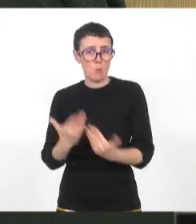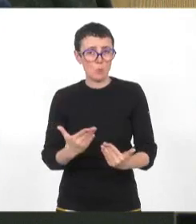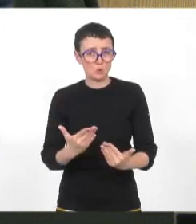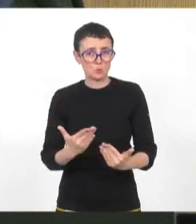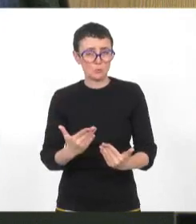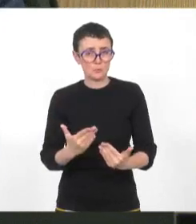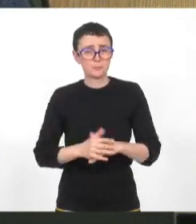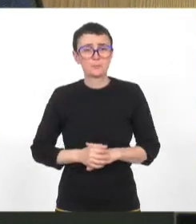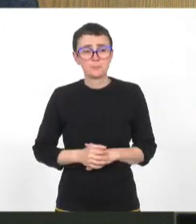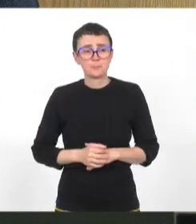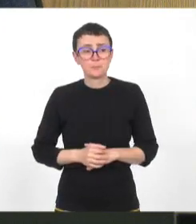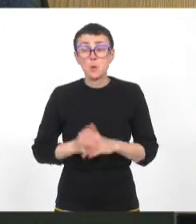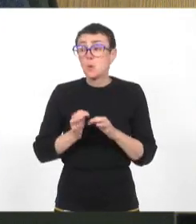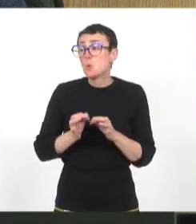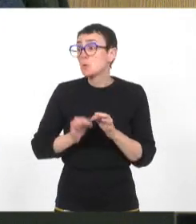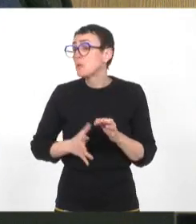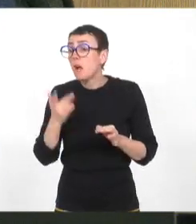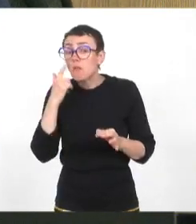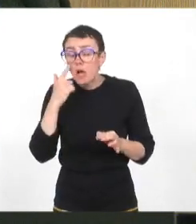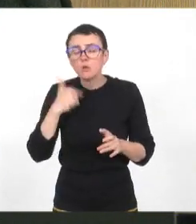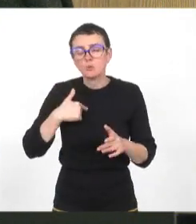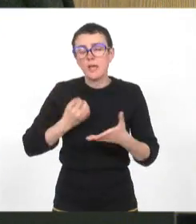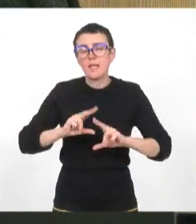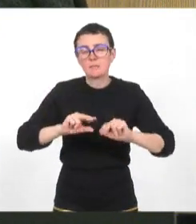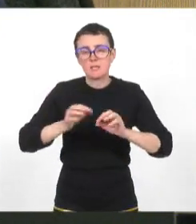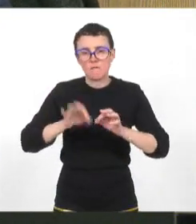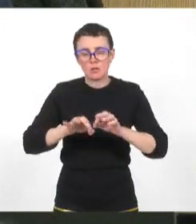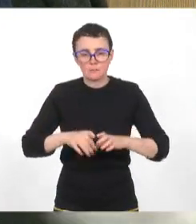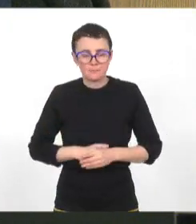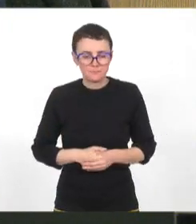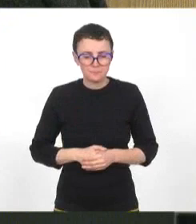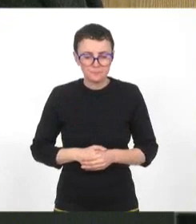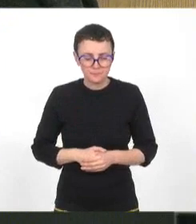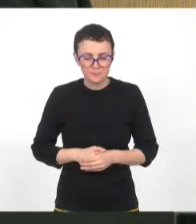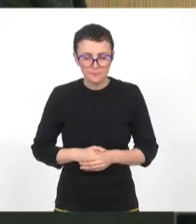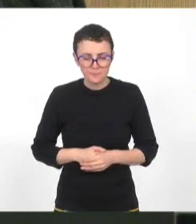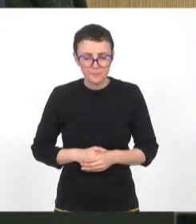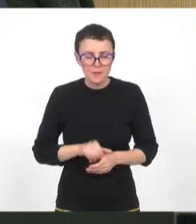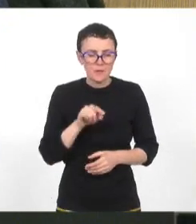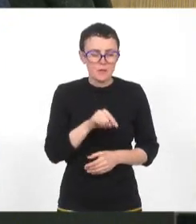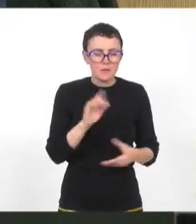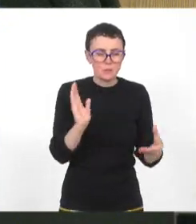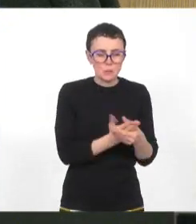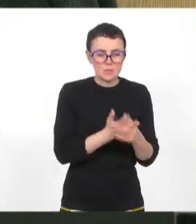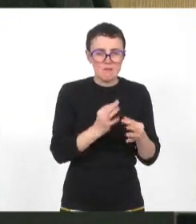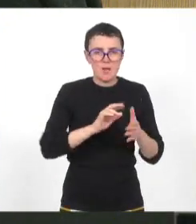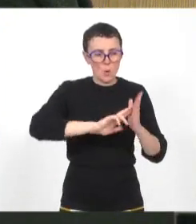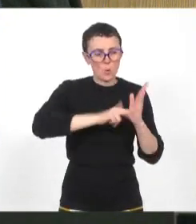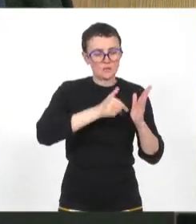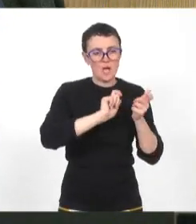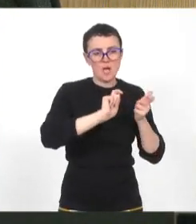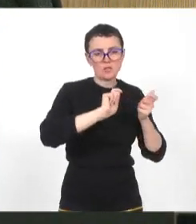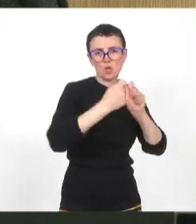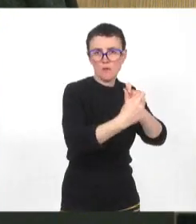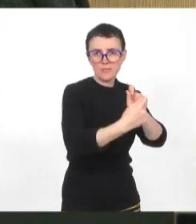vote. La délibération dite contrat de transformation définit la sobriété comme une démarche,